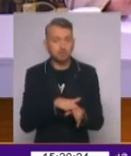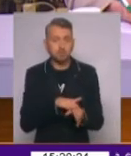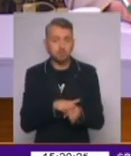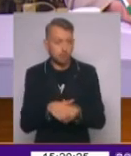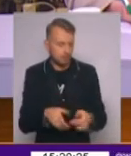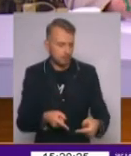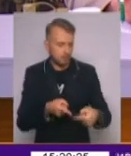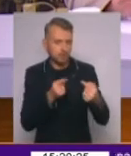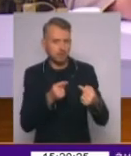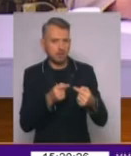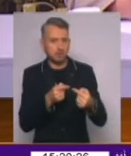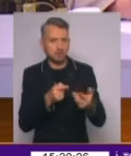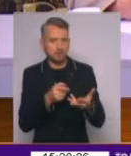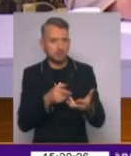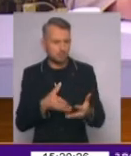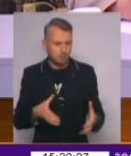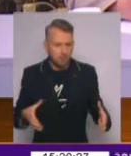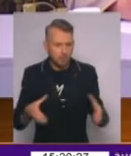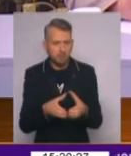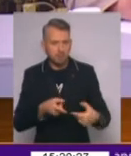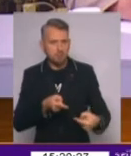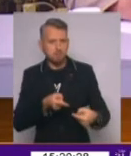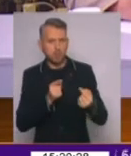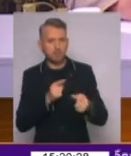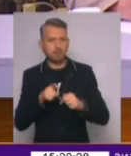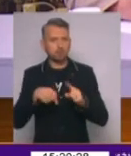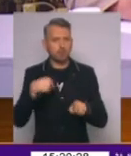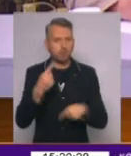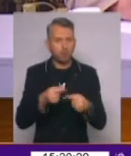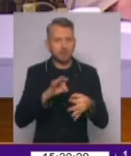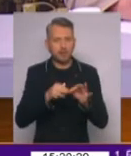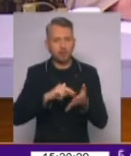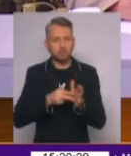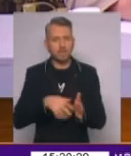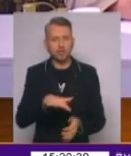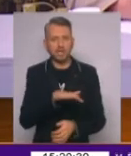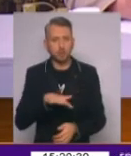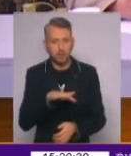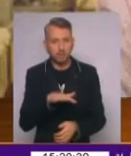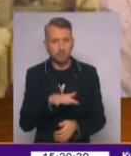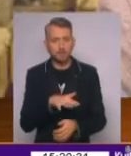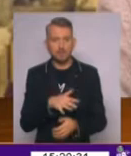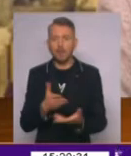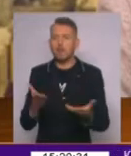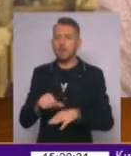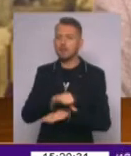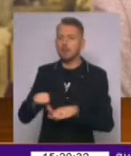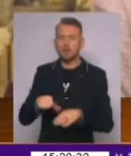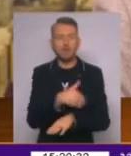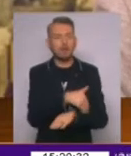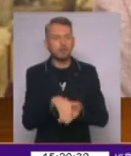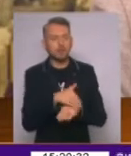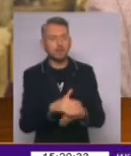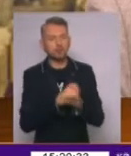супротив, мобілізувалась, стала проти чергового детального плану території, який окреснює вулиці